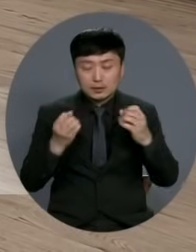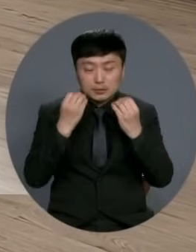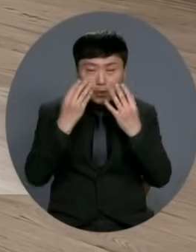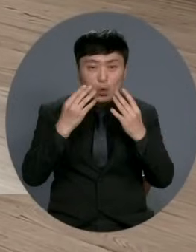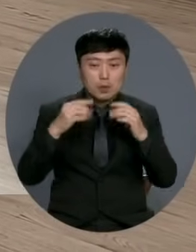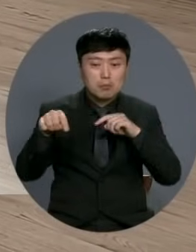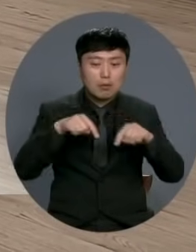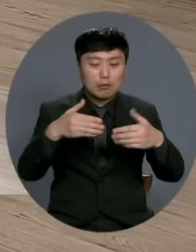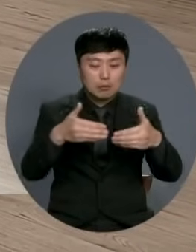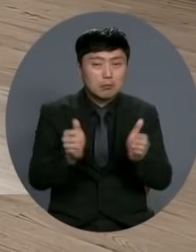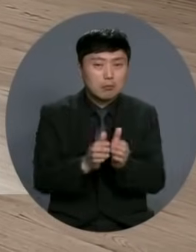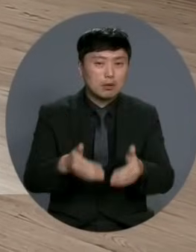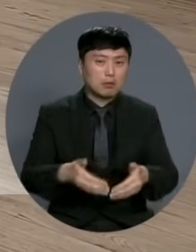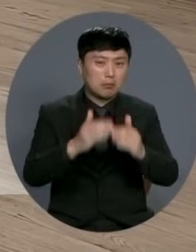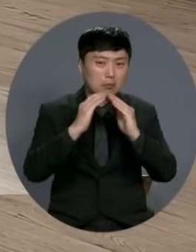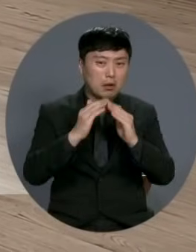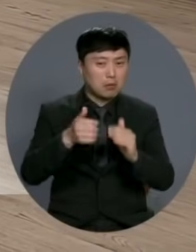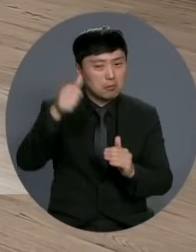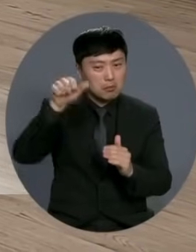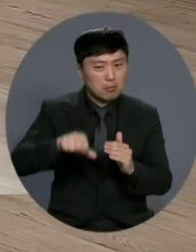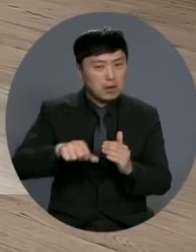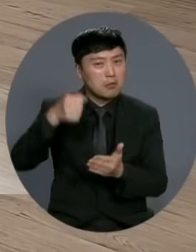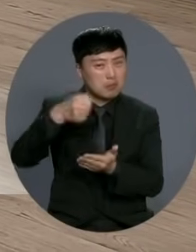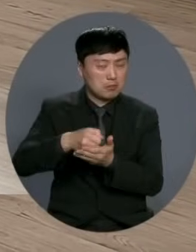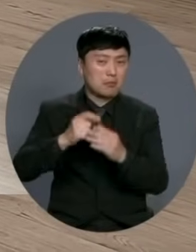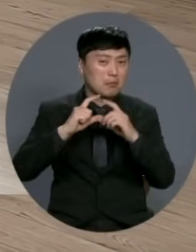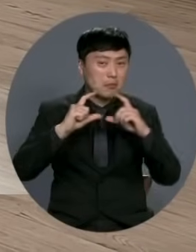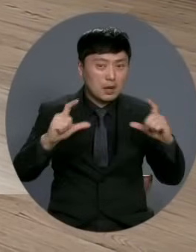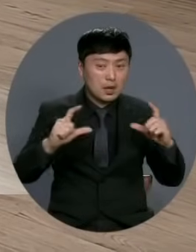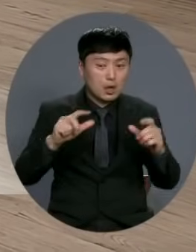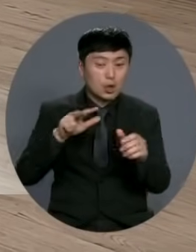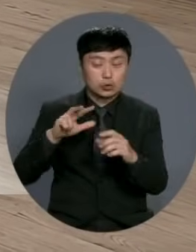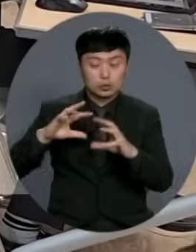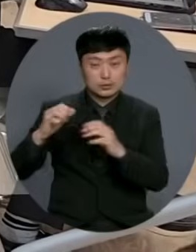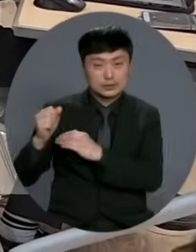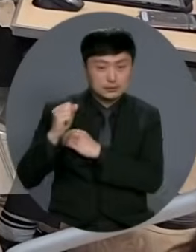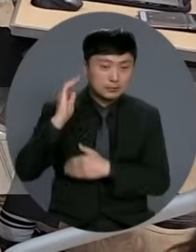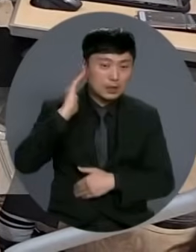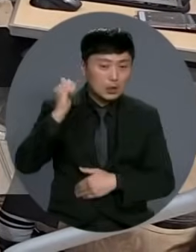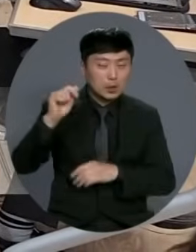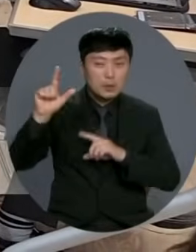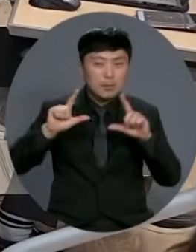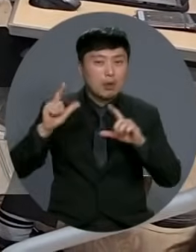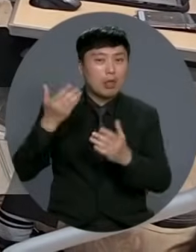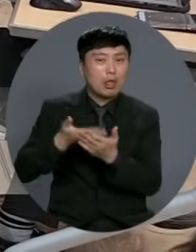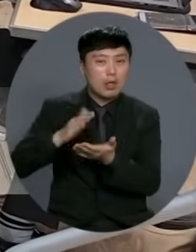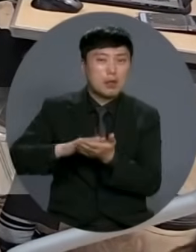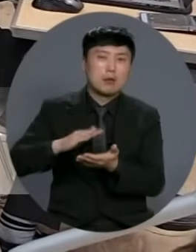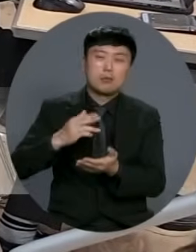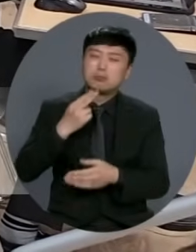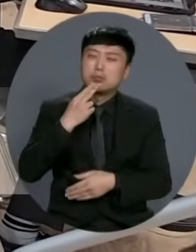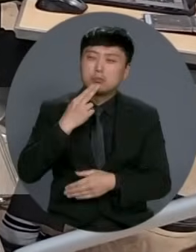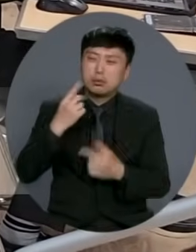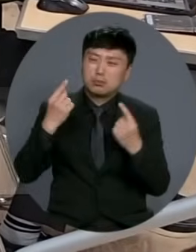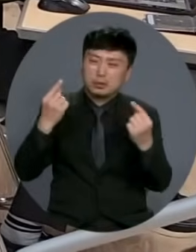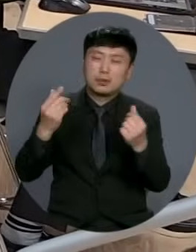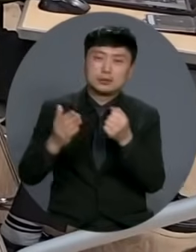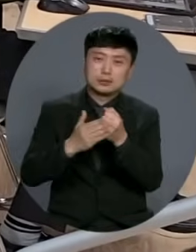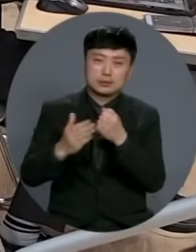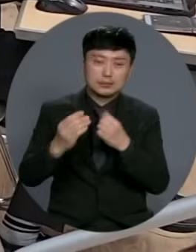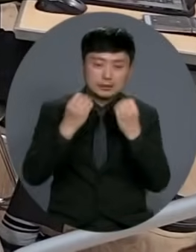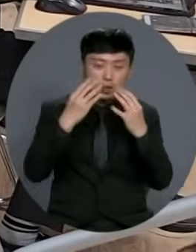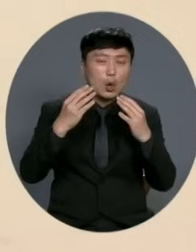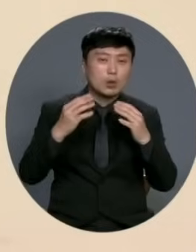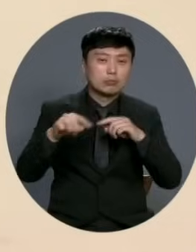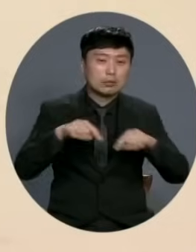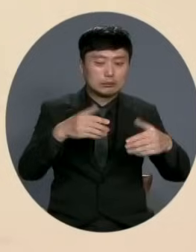창당 여부를 결정할 것이라고 했습니다. 국민의힘과 대통령은 변화할 것 같지 않다, 선을 그으며 사실상 창당을